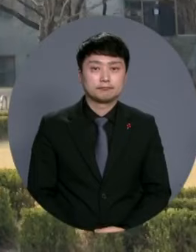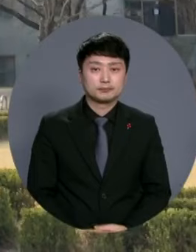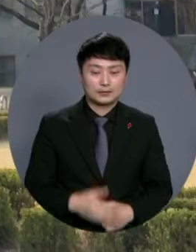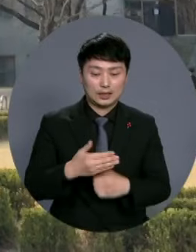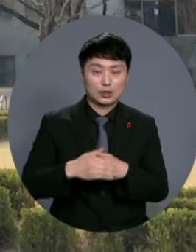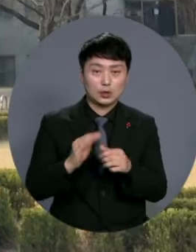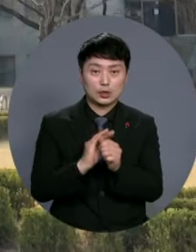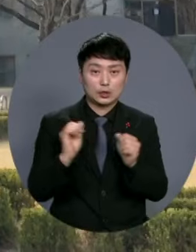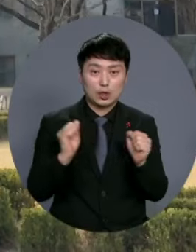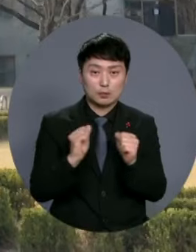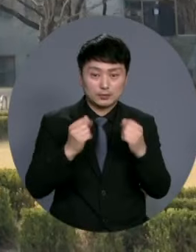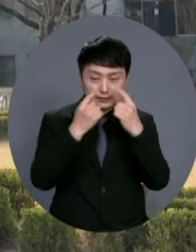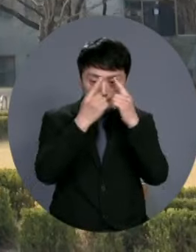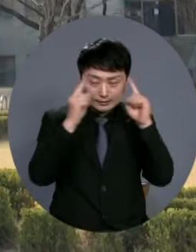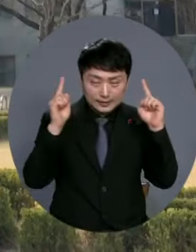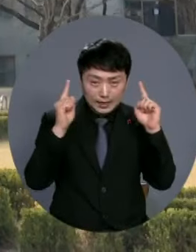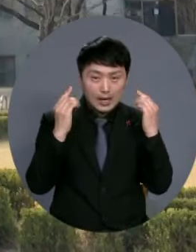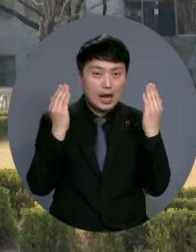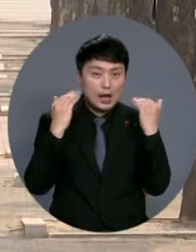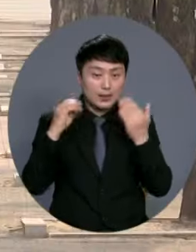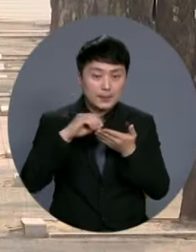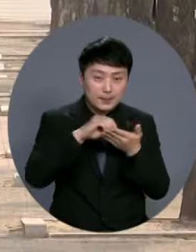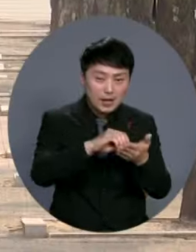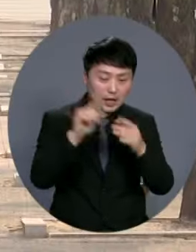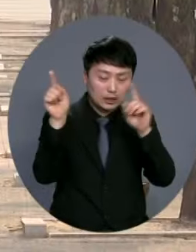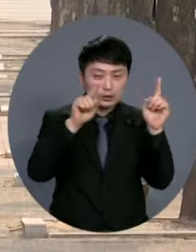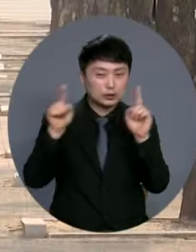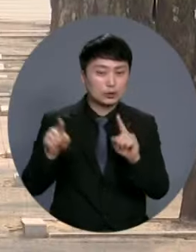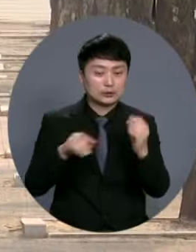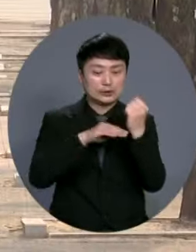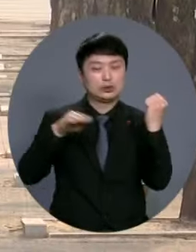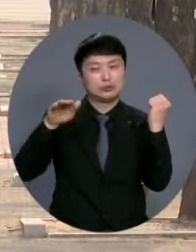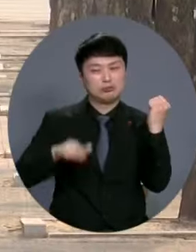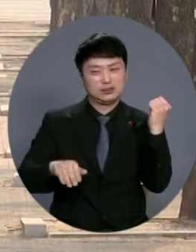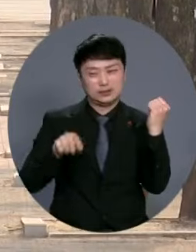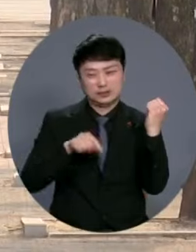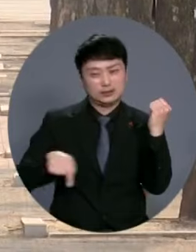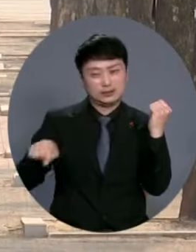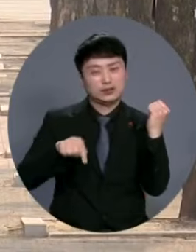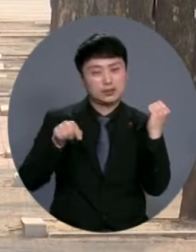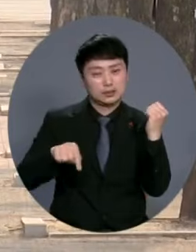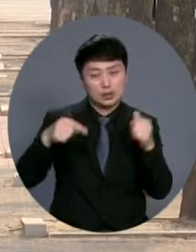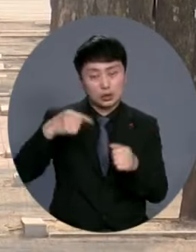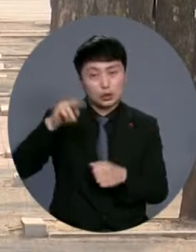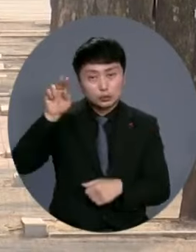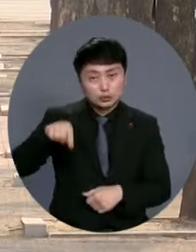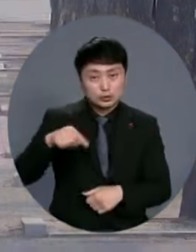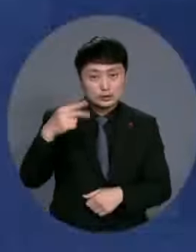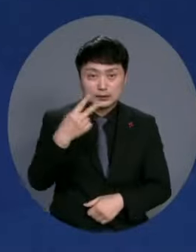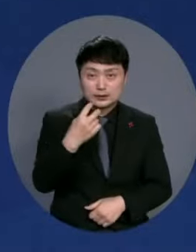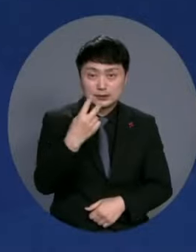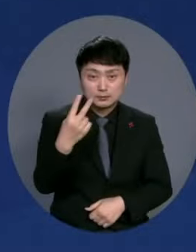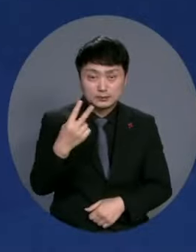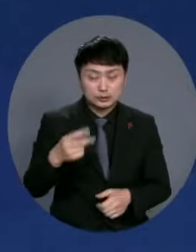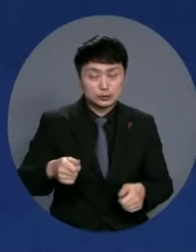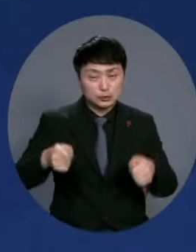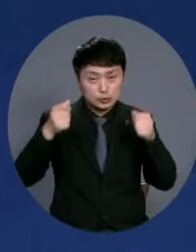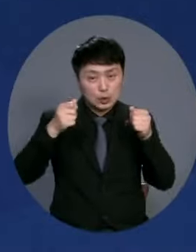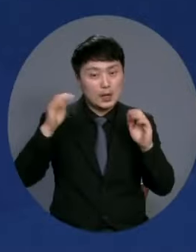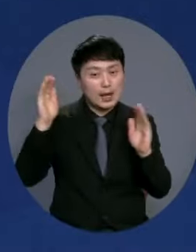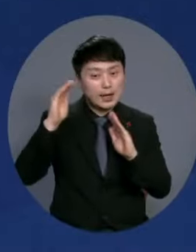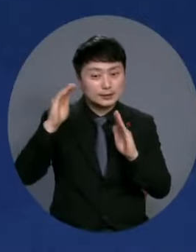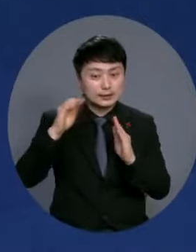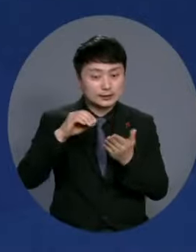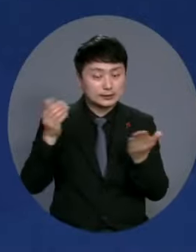대구 경북 지역 대학 졸업생의 취업률이 전국 하위권에 머물렀습니다. 교육부의 2022년 졸업자 통계조사